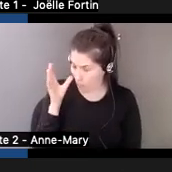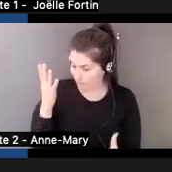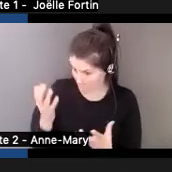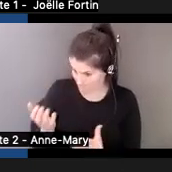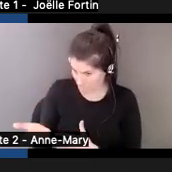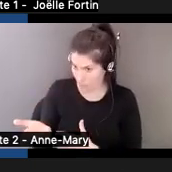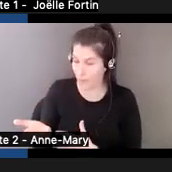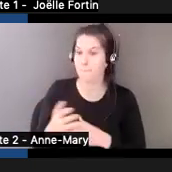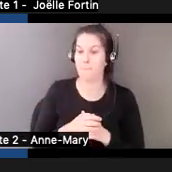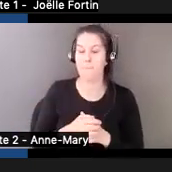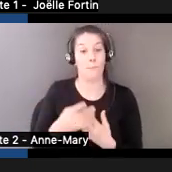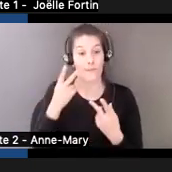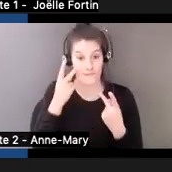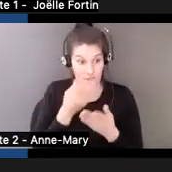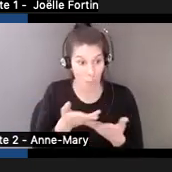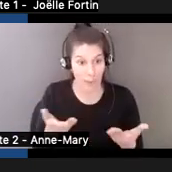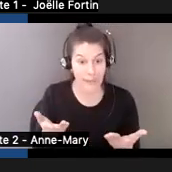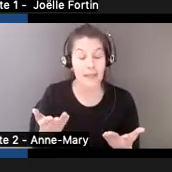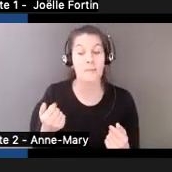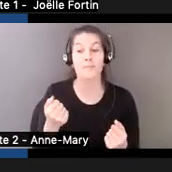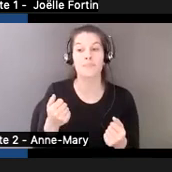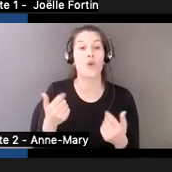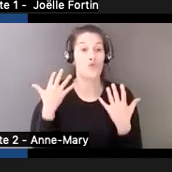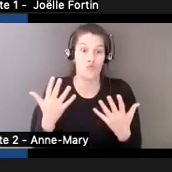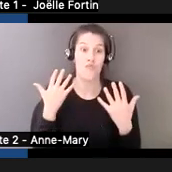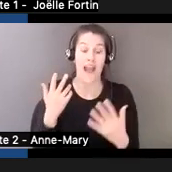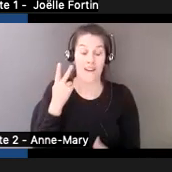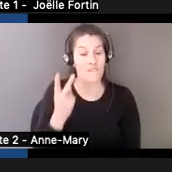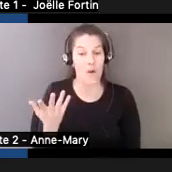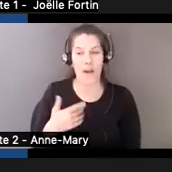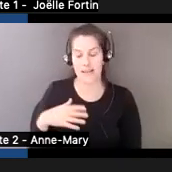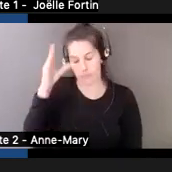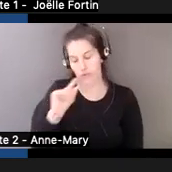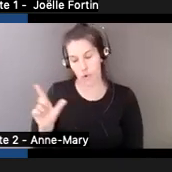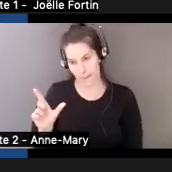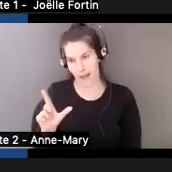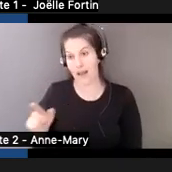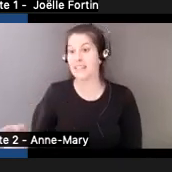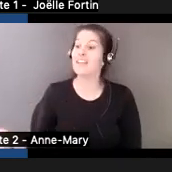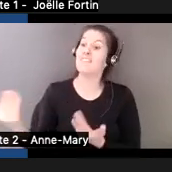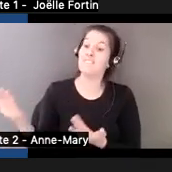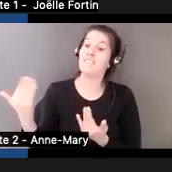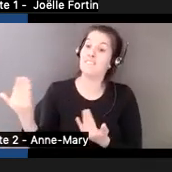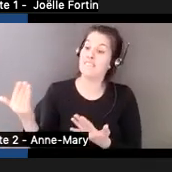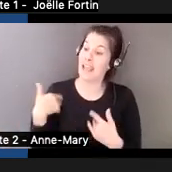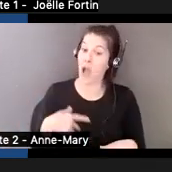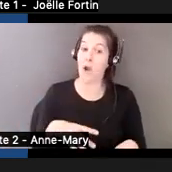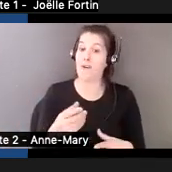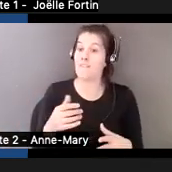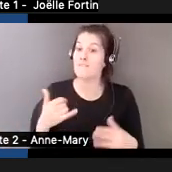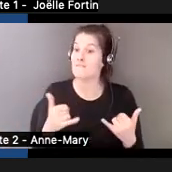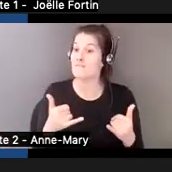Vous voyez, versus souvent ce que je vois, Monsieur Lambert, venez, on va aller jouer bingo, ça va faire du